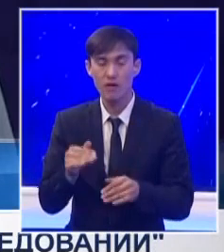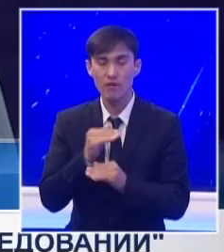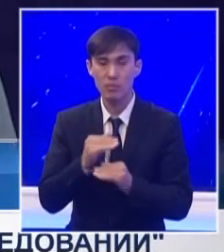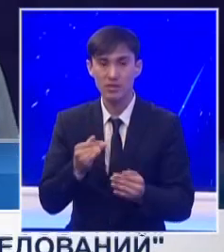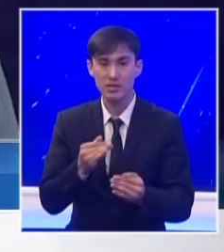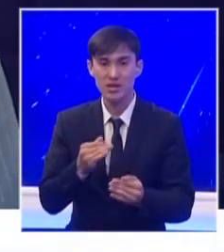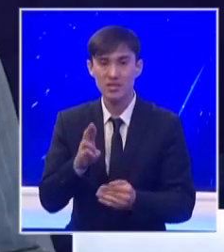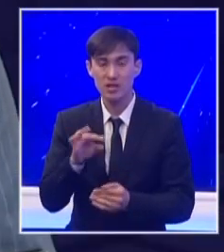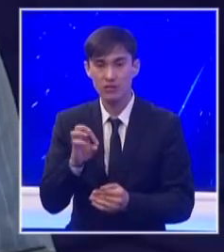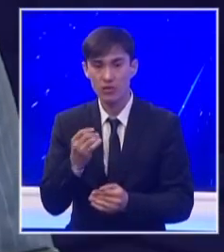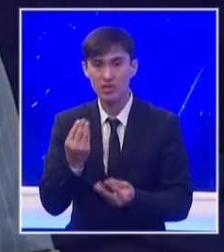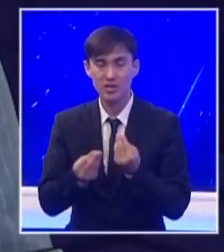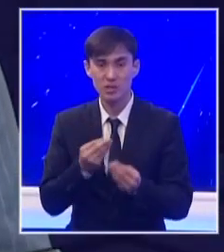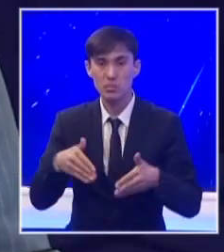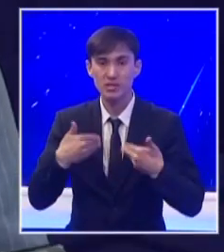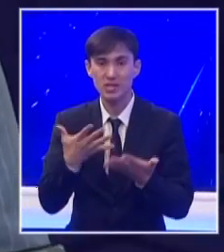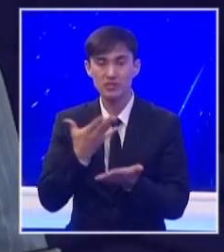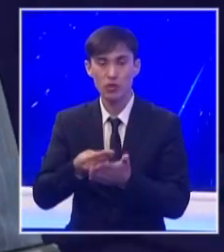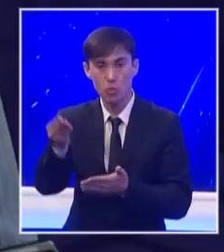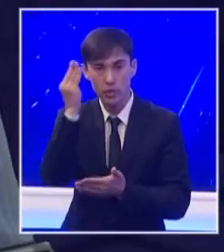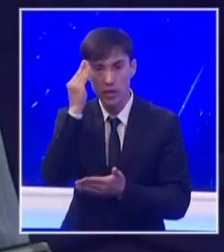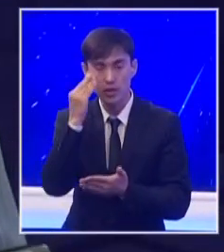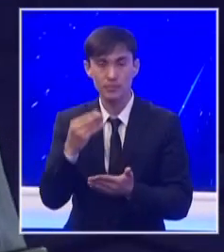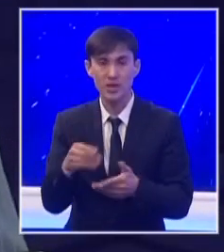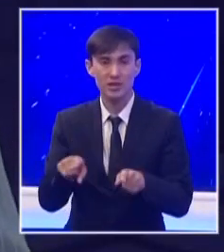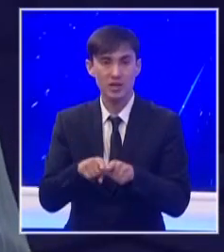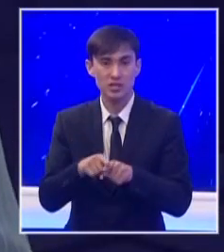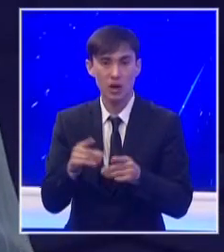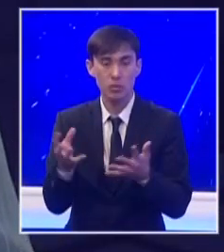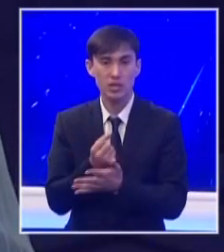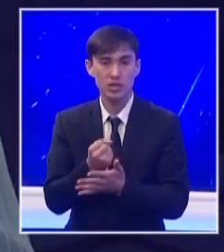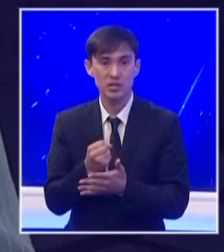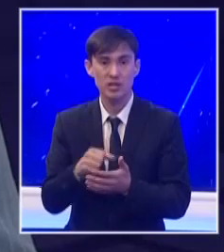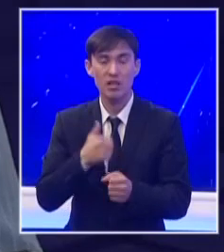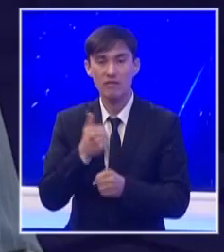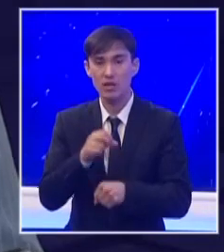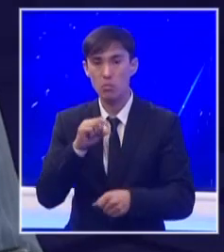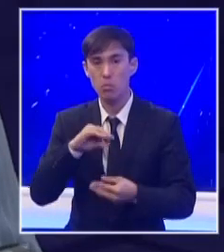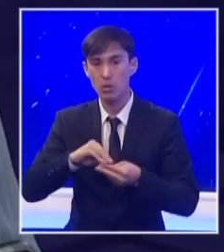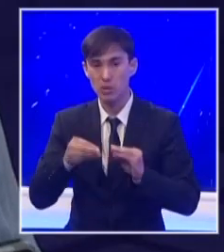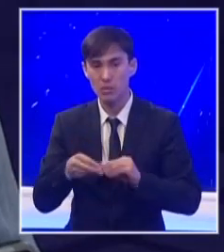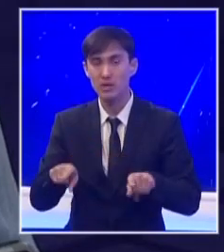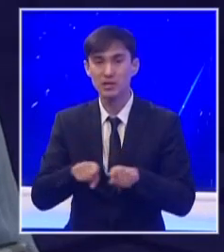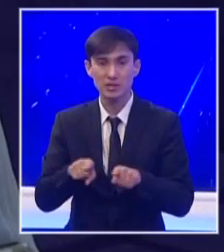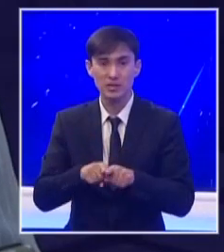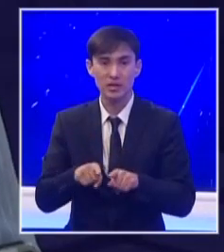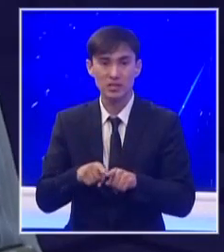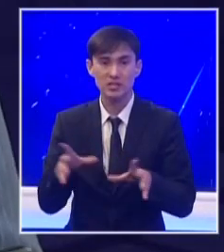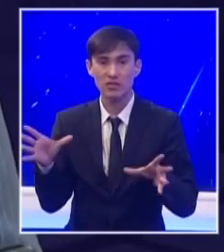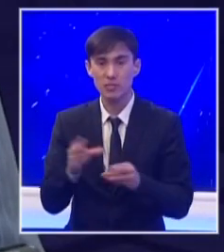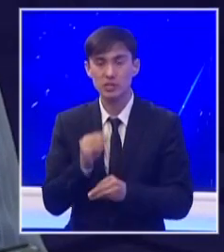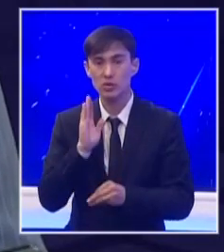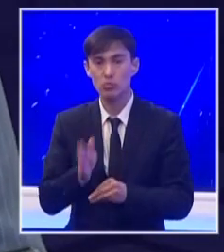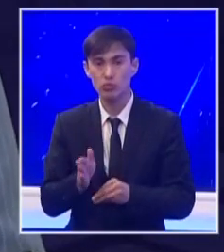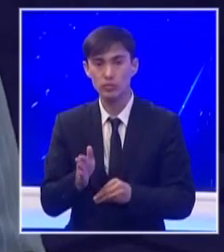деловой игры представить свое мнение и также определить основные проблемы, и также мы совместно